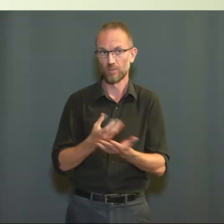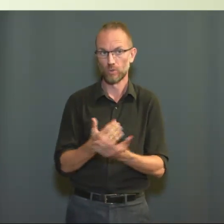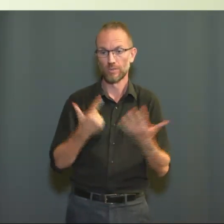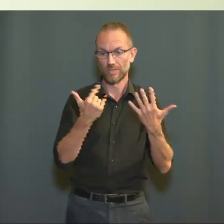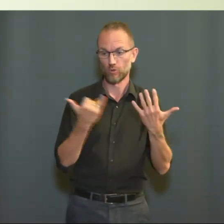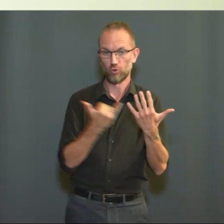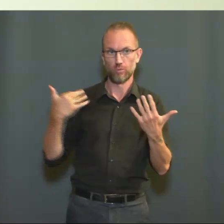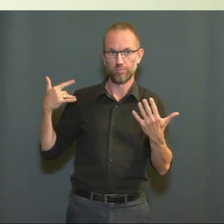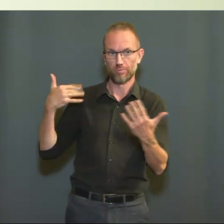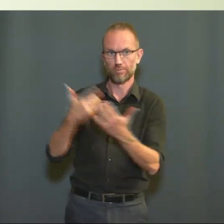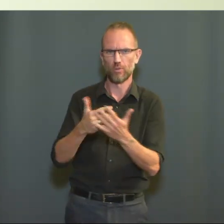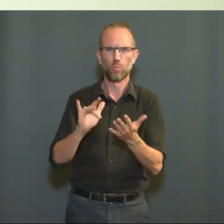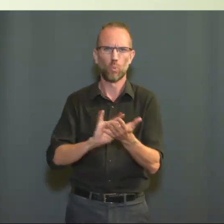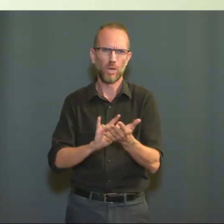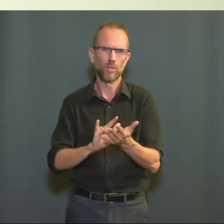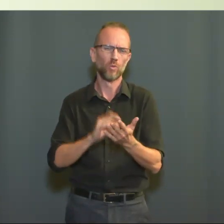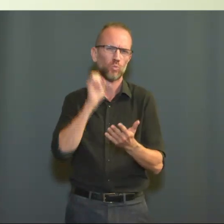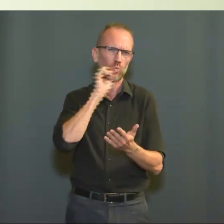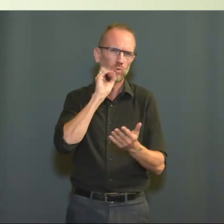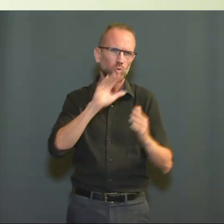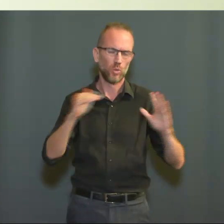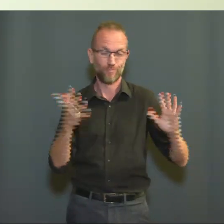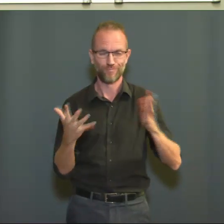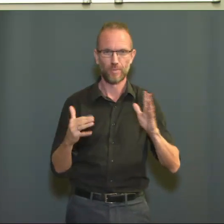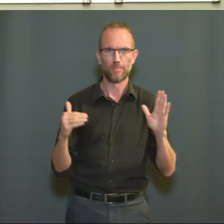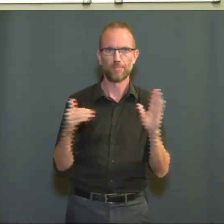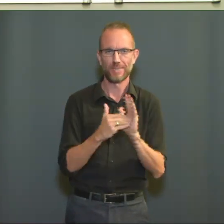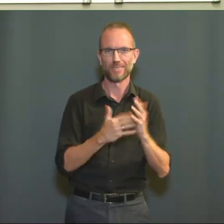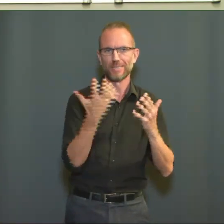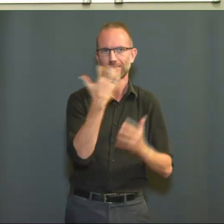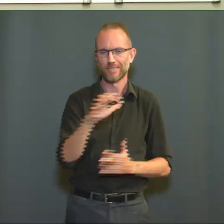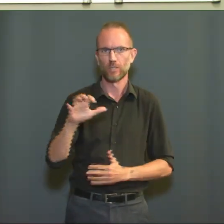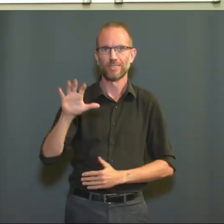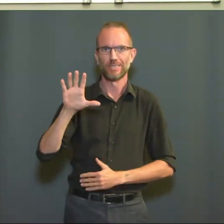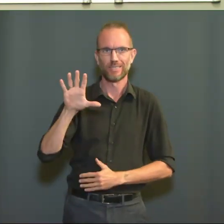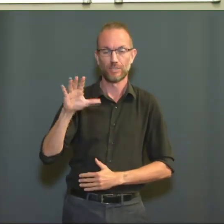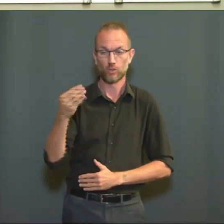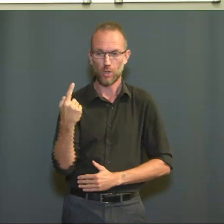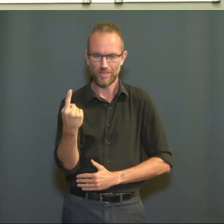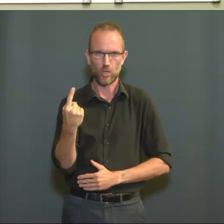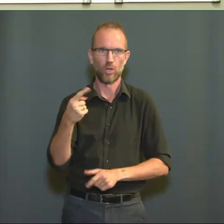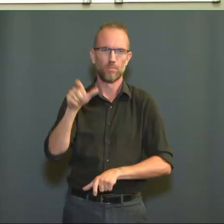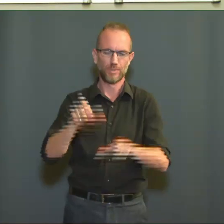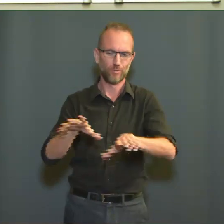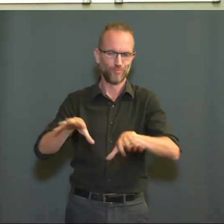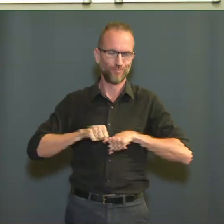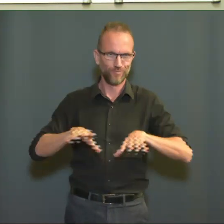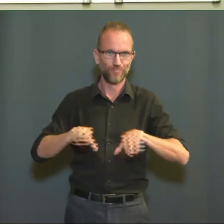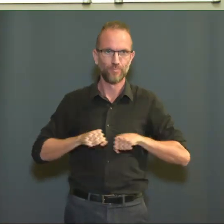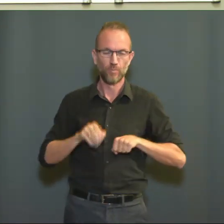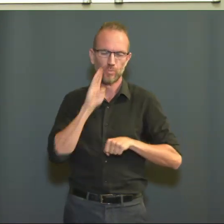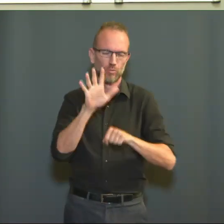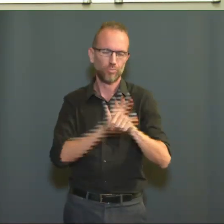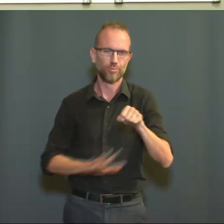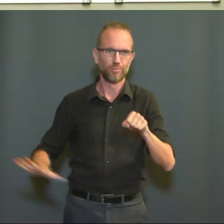avons eu en moyenne 1551 nouveaux cas par jour diagnostiqués en Belgique.